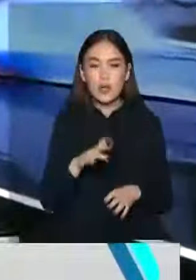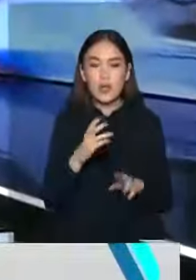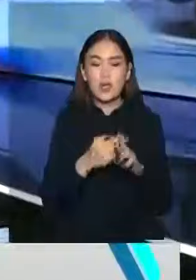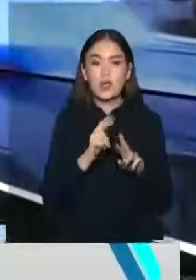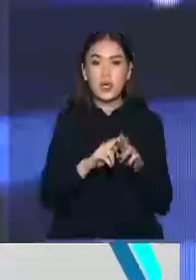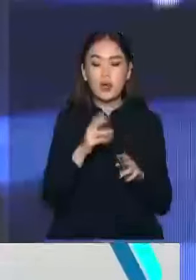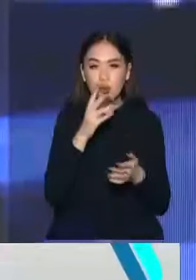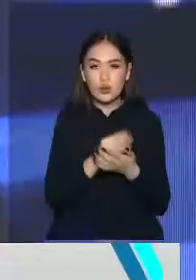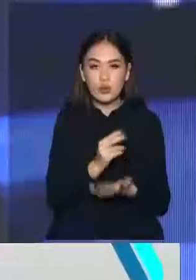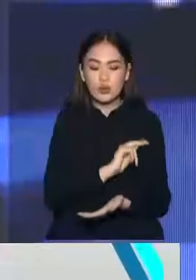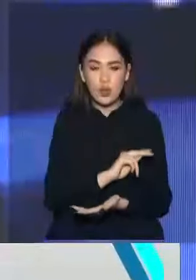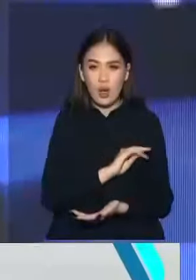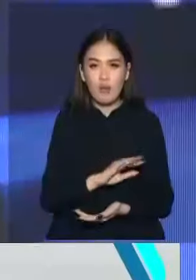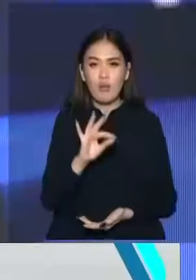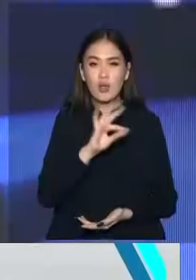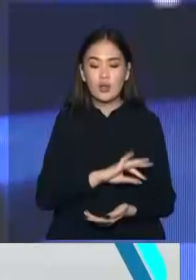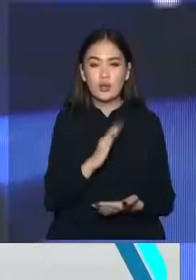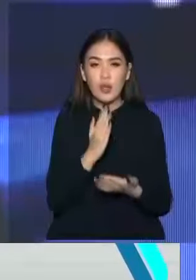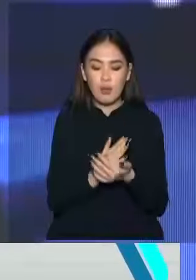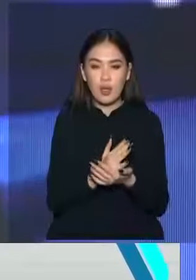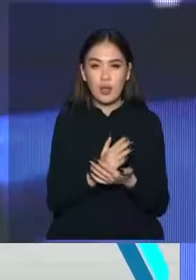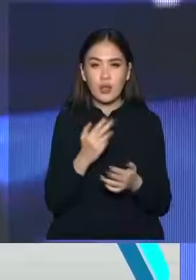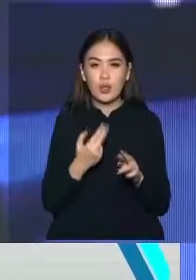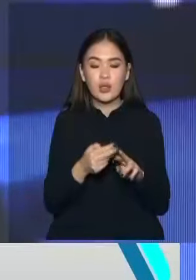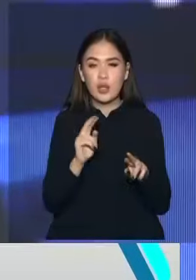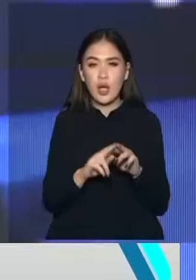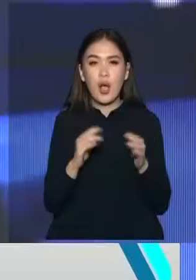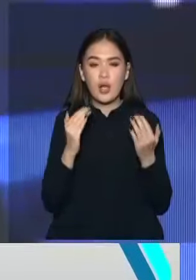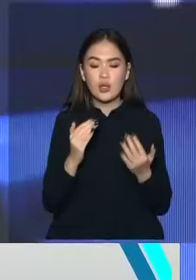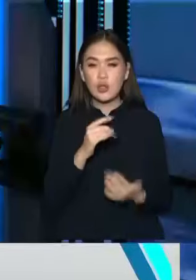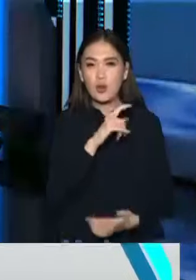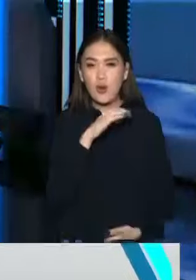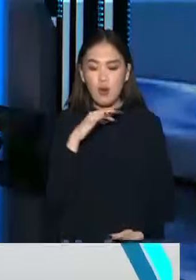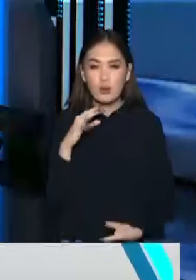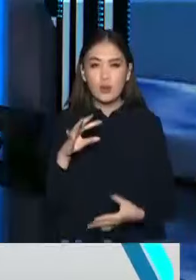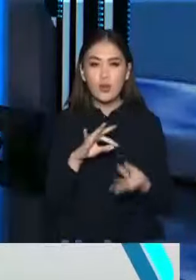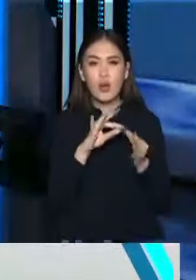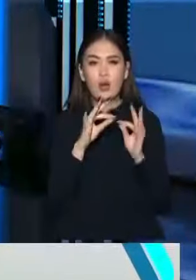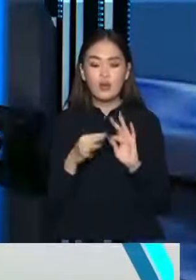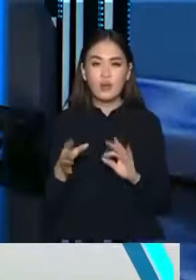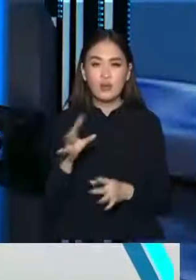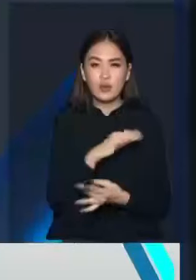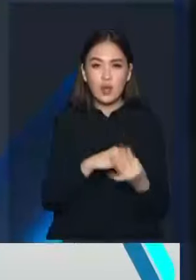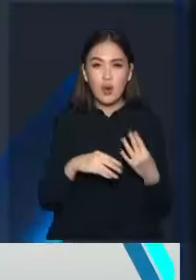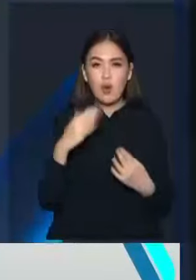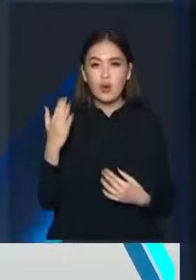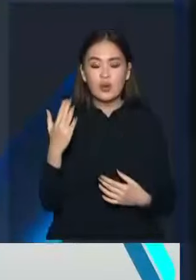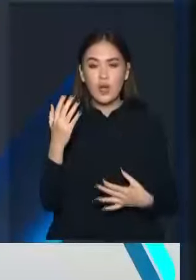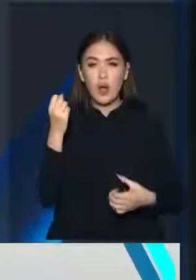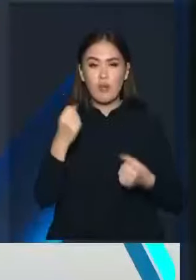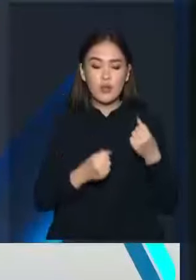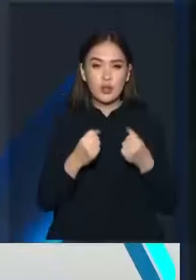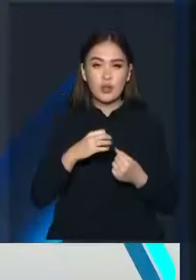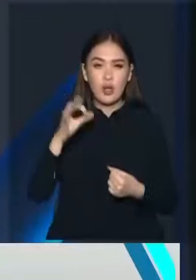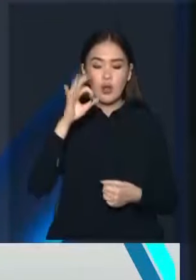өзіміздің жұмыс барымызды пайдалану үшін аламыз. Жақсы, енді қазір көп осы мәселе көтеріліп жатыр, иә, оң жақ рөлді көліктерді